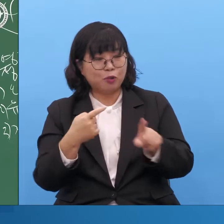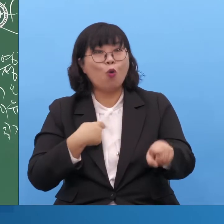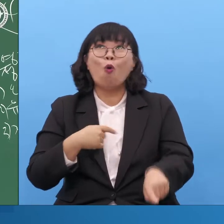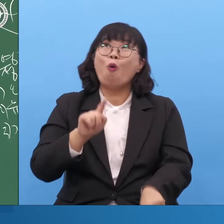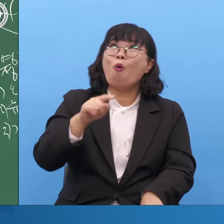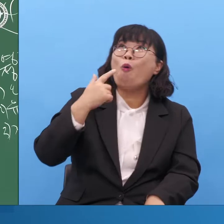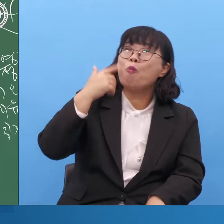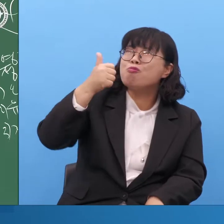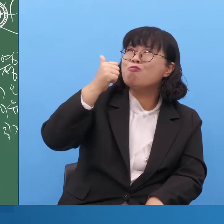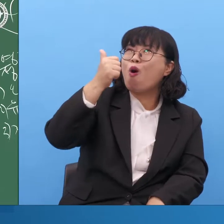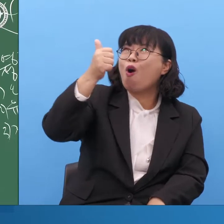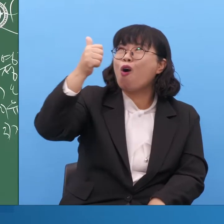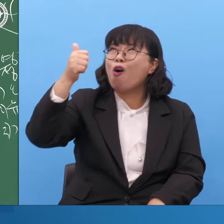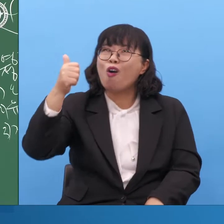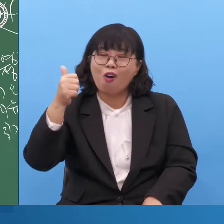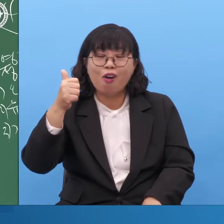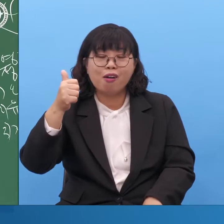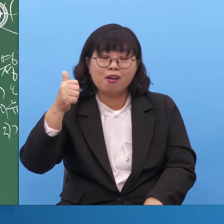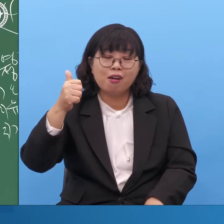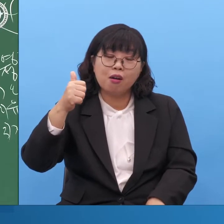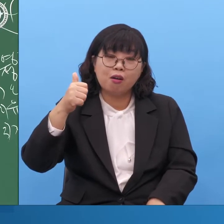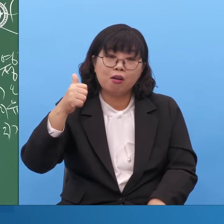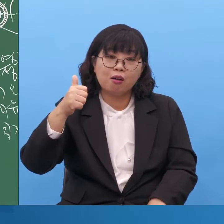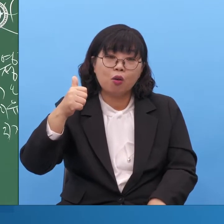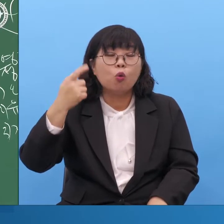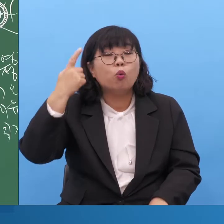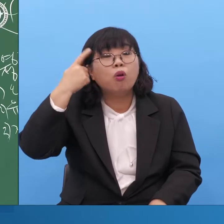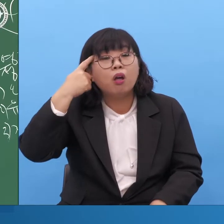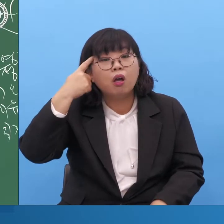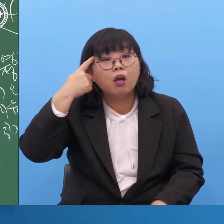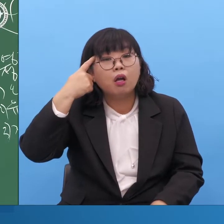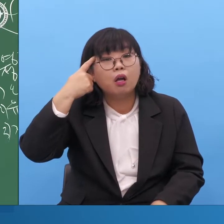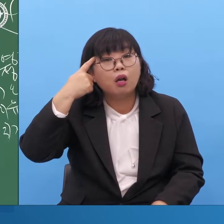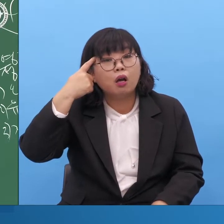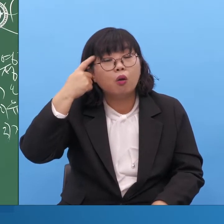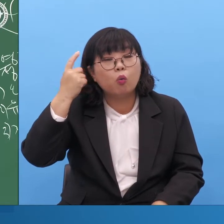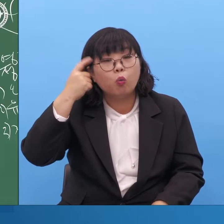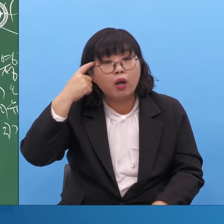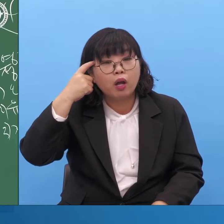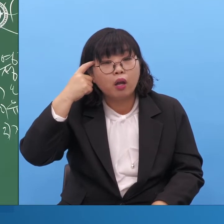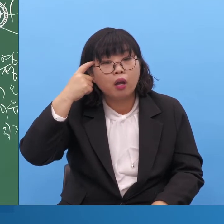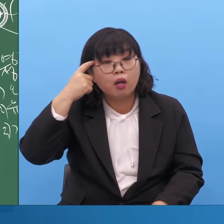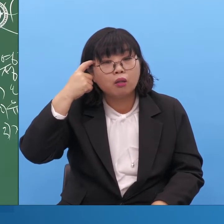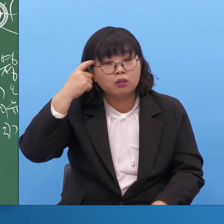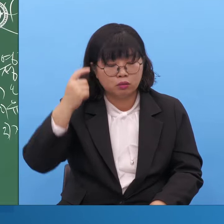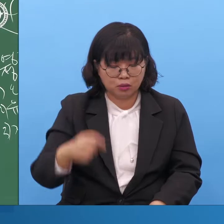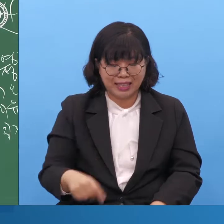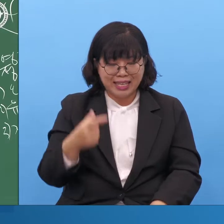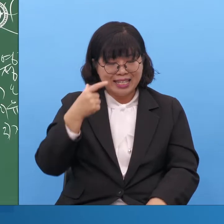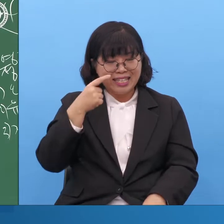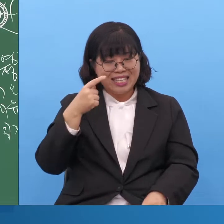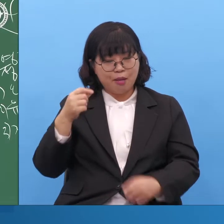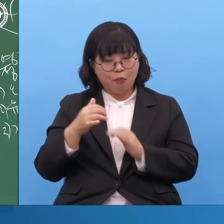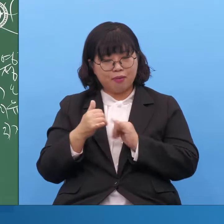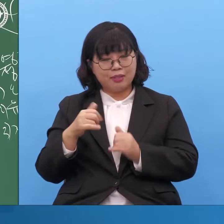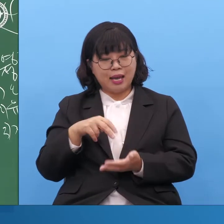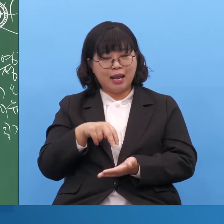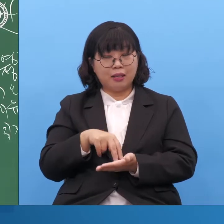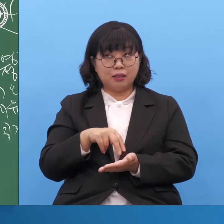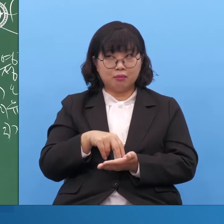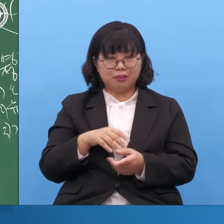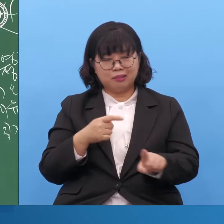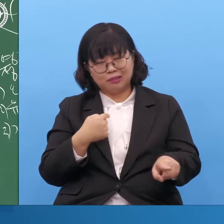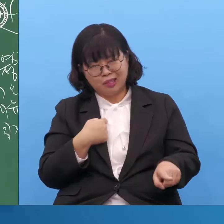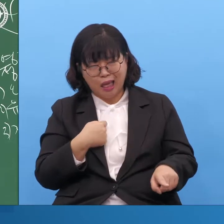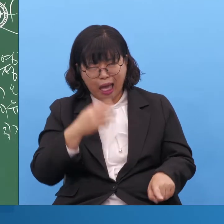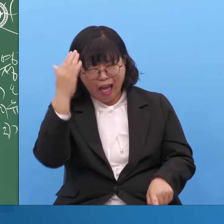좋아요. And when I do that, I never lost an 왜냐? item. It's very good to do that. 나는 한국 사람입니다. Why? Because I'm Korean. 그리고 전도자입니다. I'm